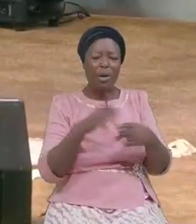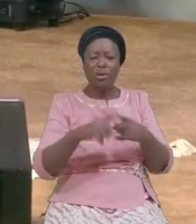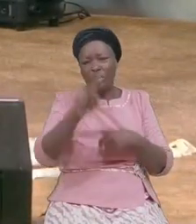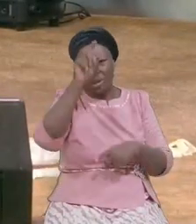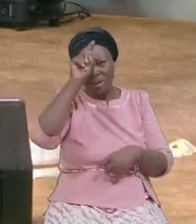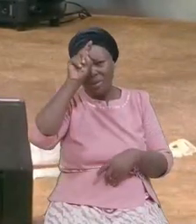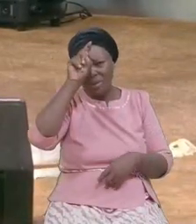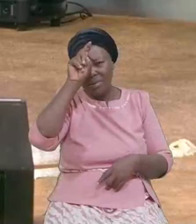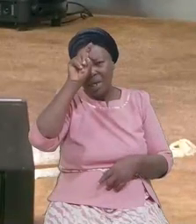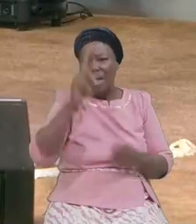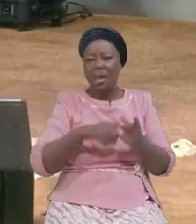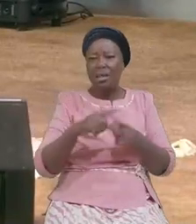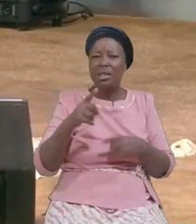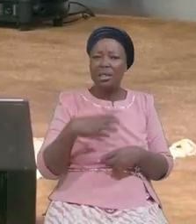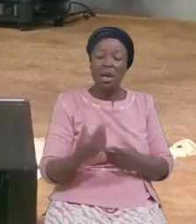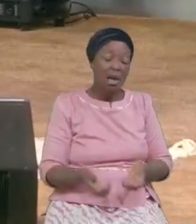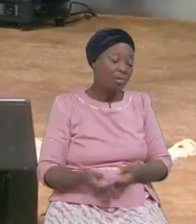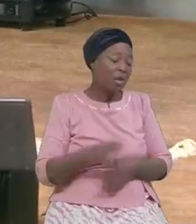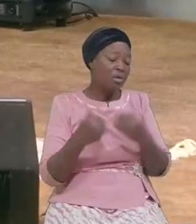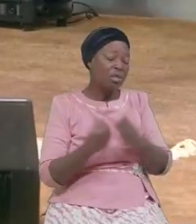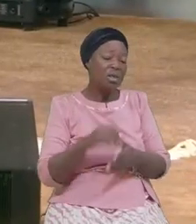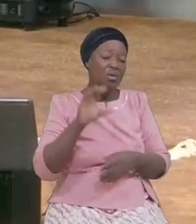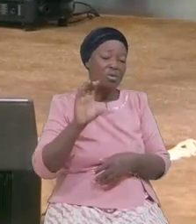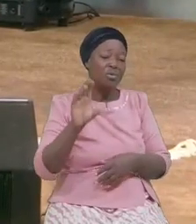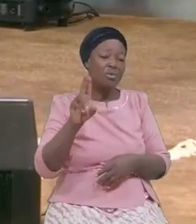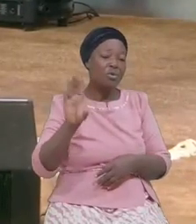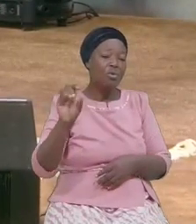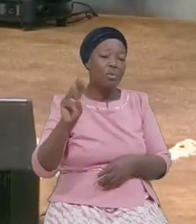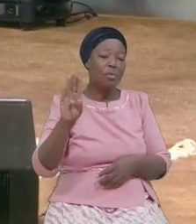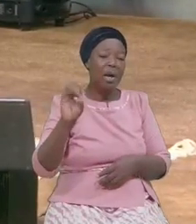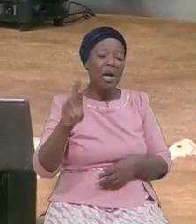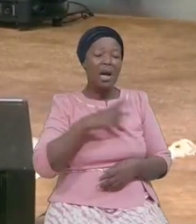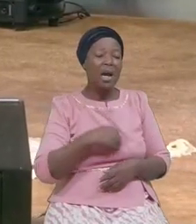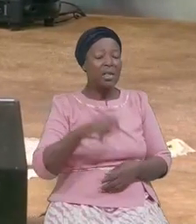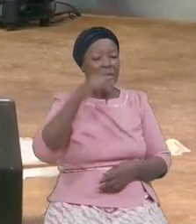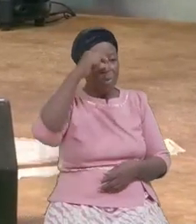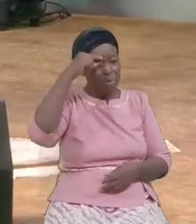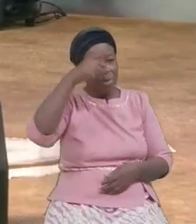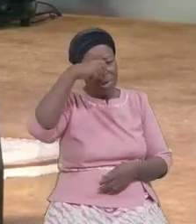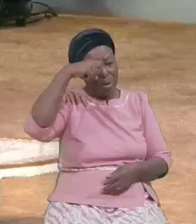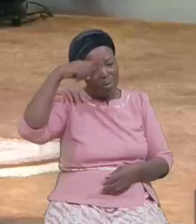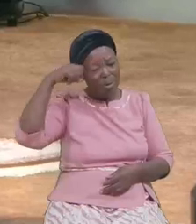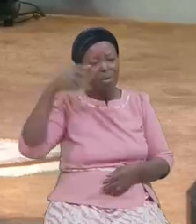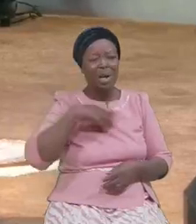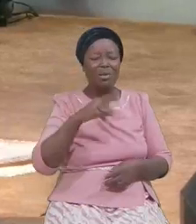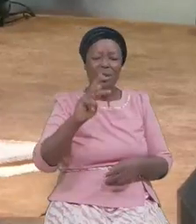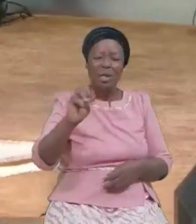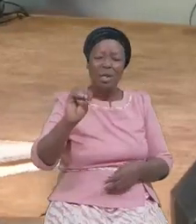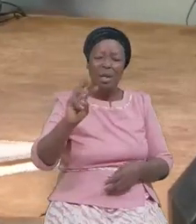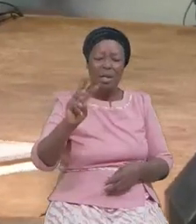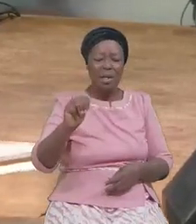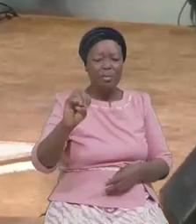Égypte. Oh, les concombres que nous avons mangés en Égypte, hein, les melons et tous les oignons, tout ce que nous avons mangé en